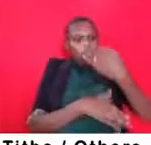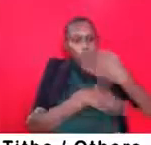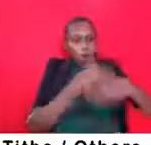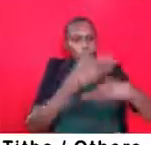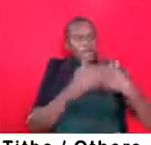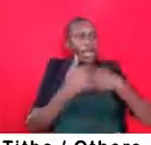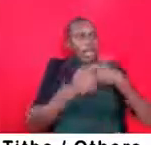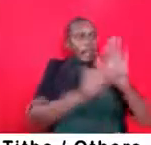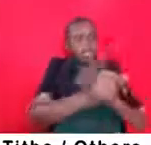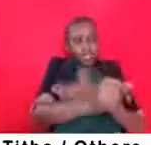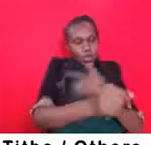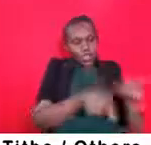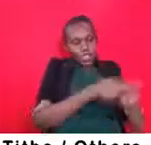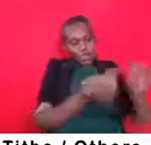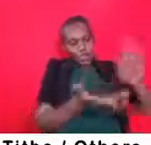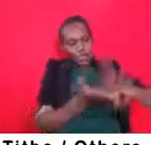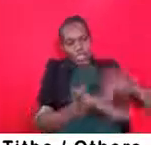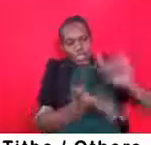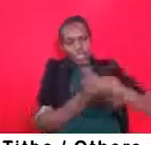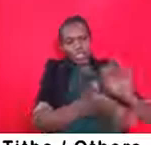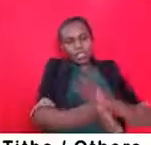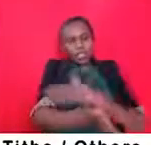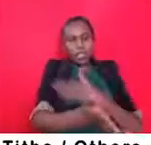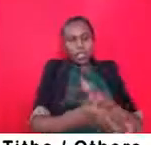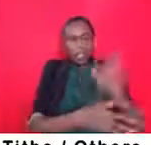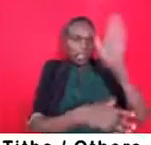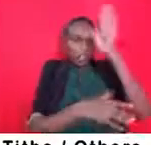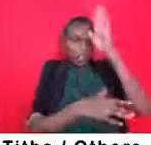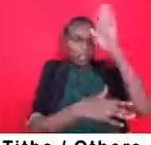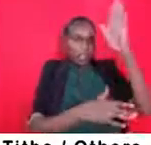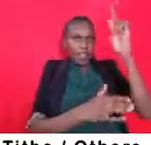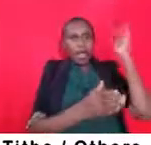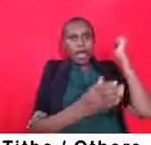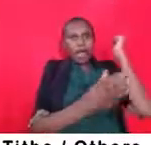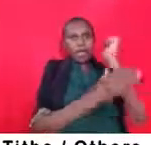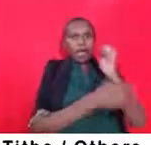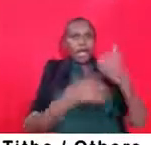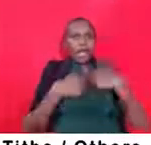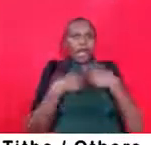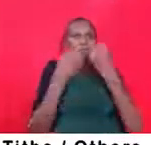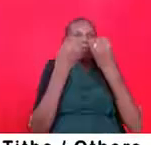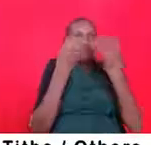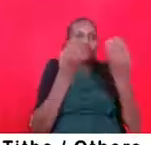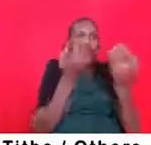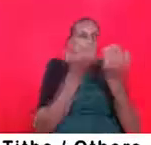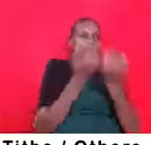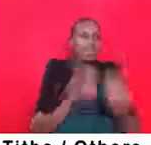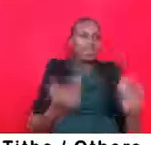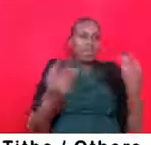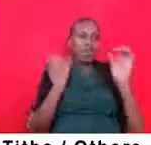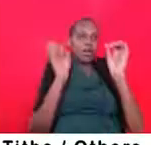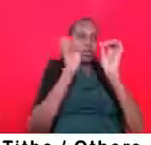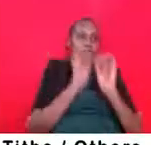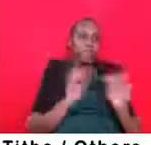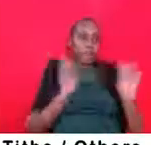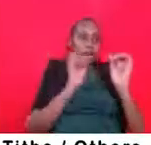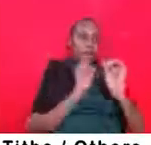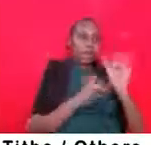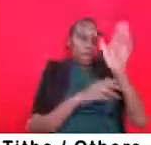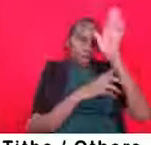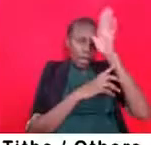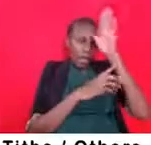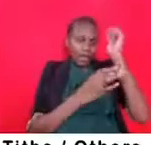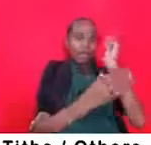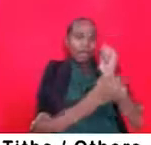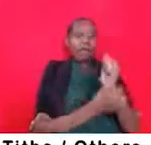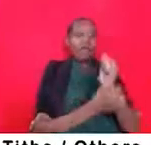tunaimba na tutaimba tena, Father Abraham had many sons had